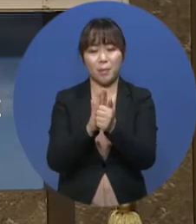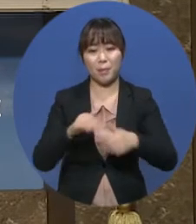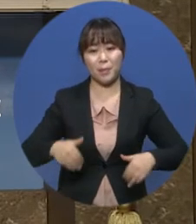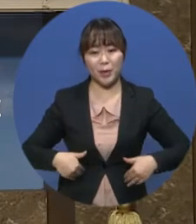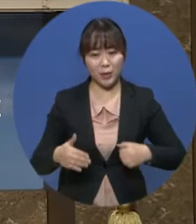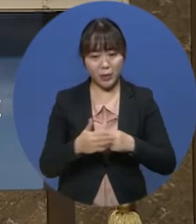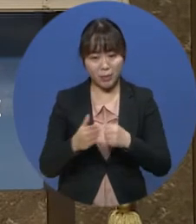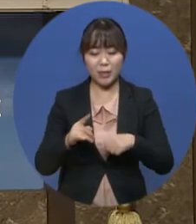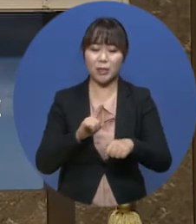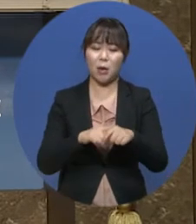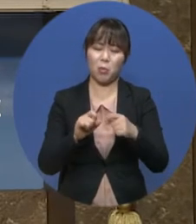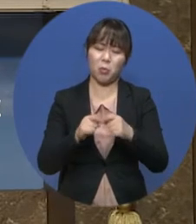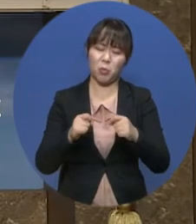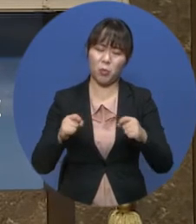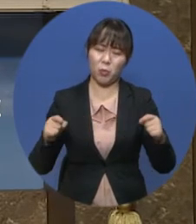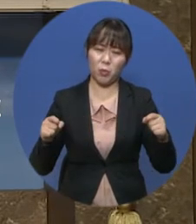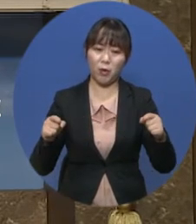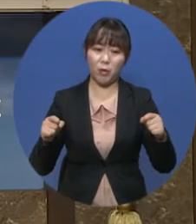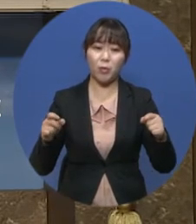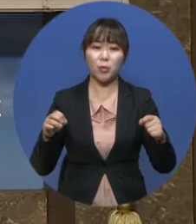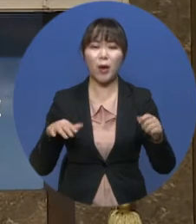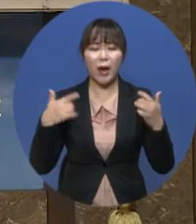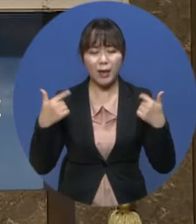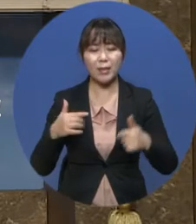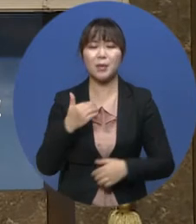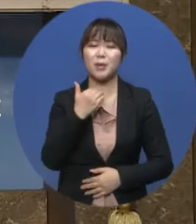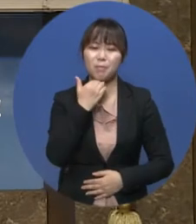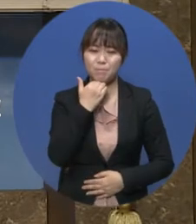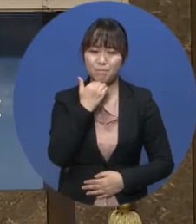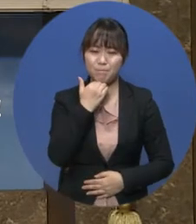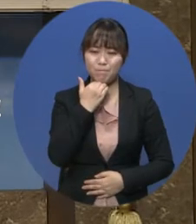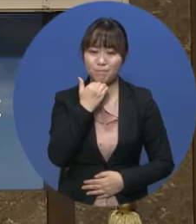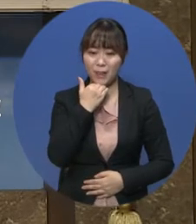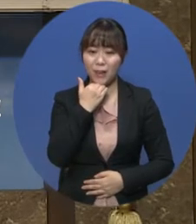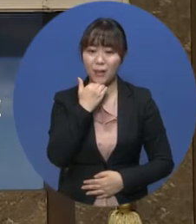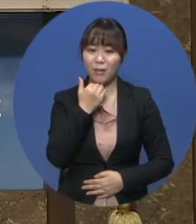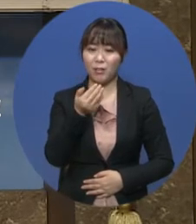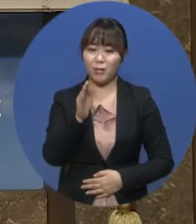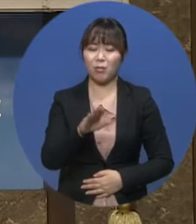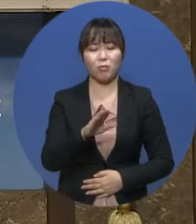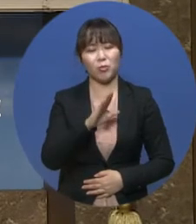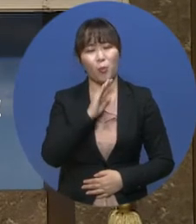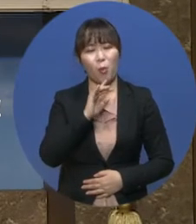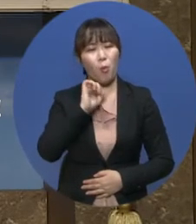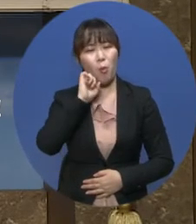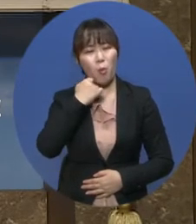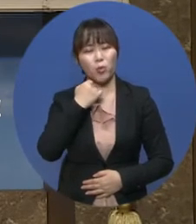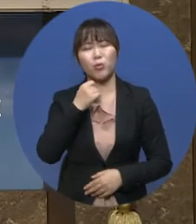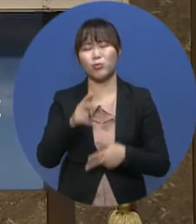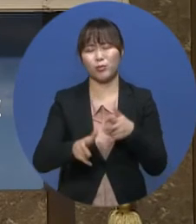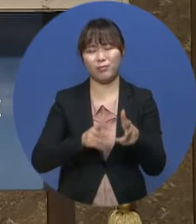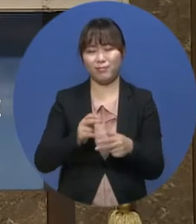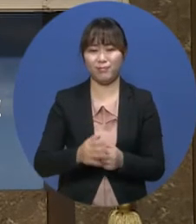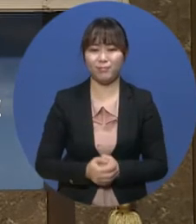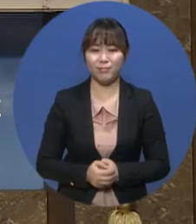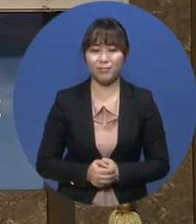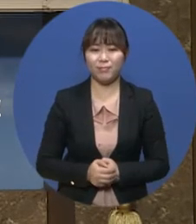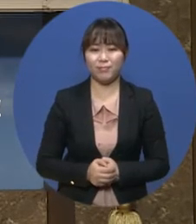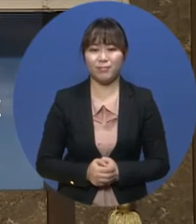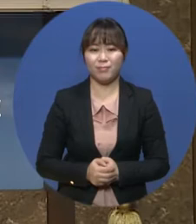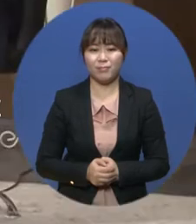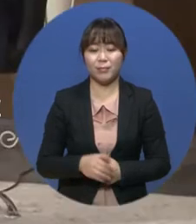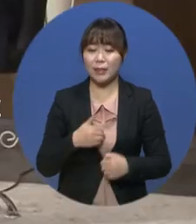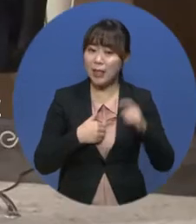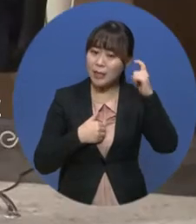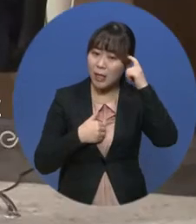날 시간이 많이 걸리고 너를 대기하고 있는 다 그래도 4 쉽지 않음 사업이 아 그리고 또 제